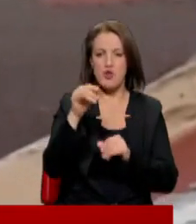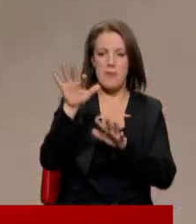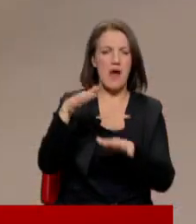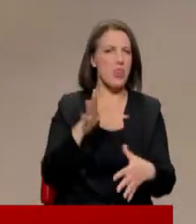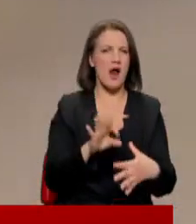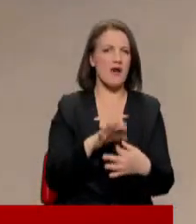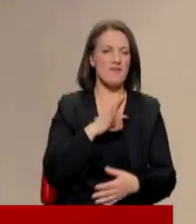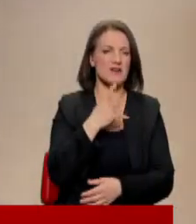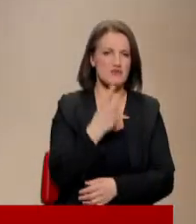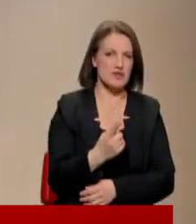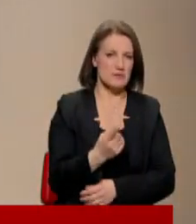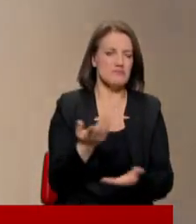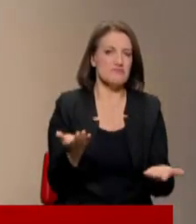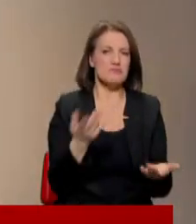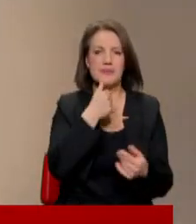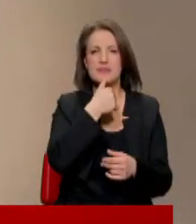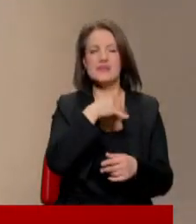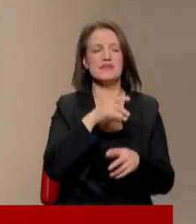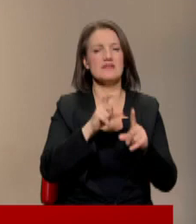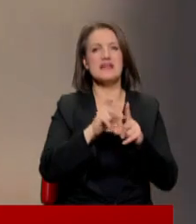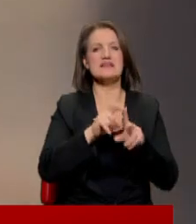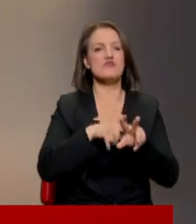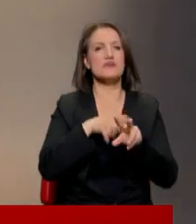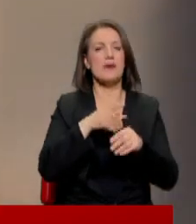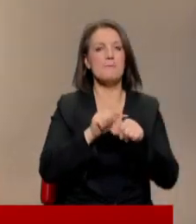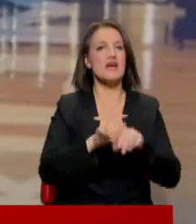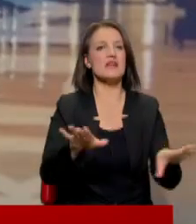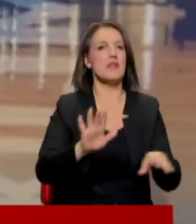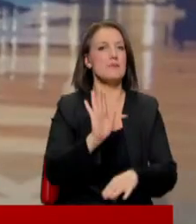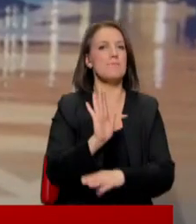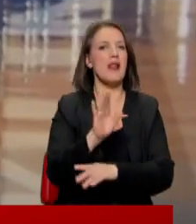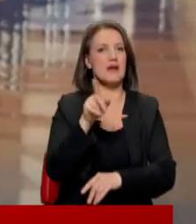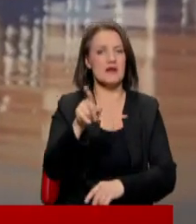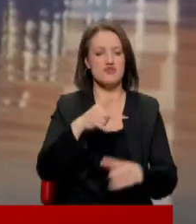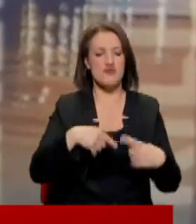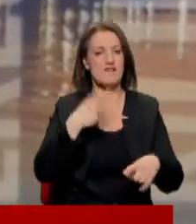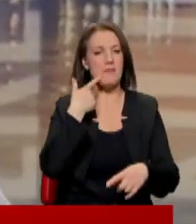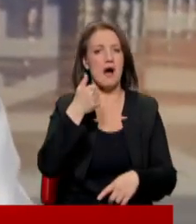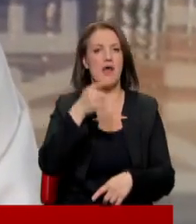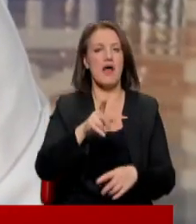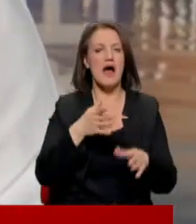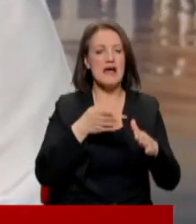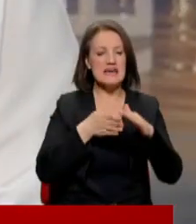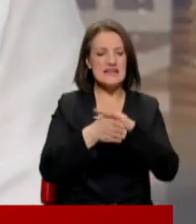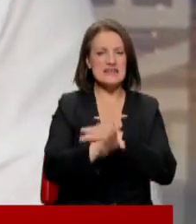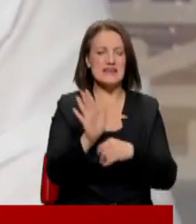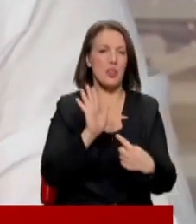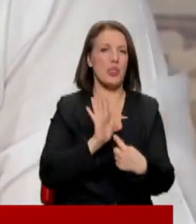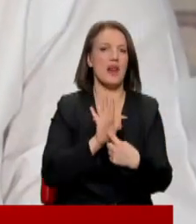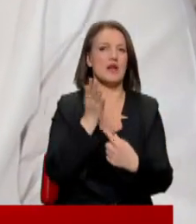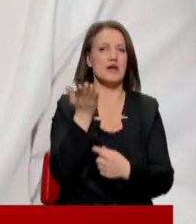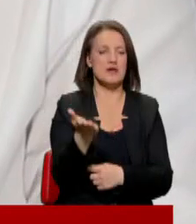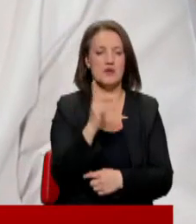kaymasının ne alakası var demişti. Deniz Yavuz Yılmaz'ın yayınladığı belge tam da Çevre Bakanlığı'nın alanına girdiğinin kanıtı